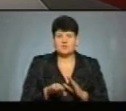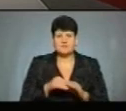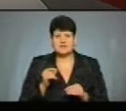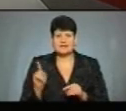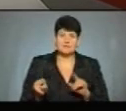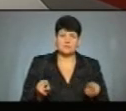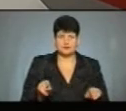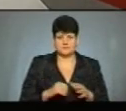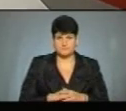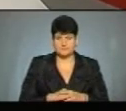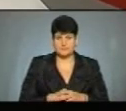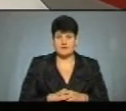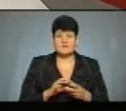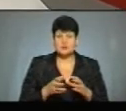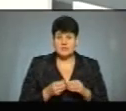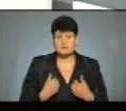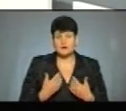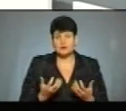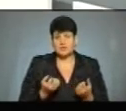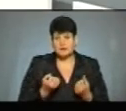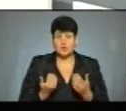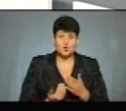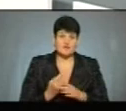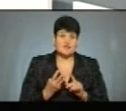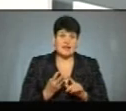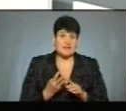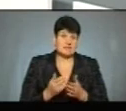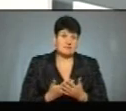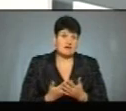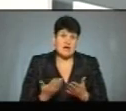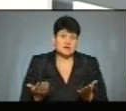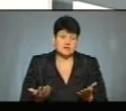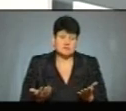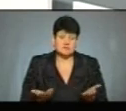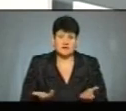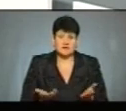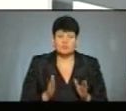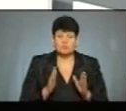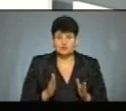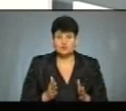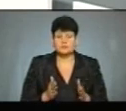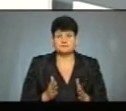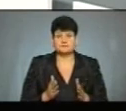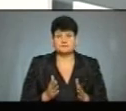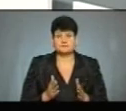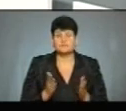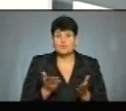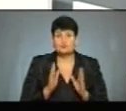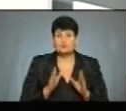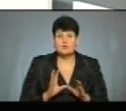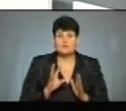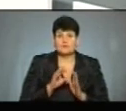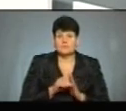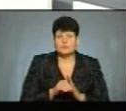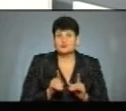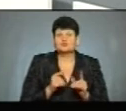або тим варіантом. В результаті ми отримуємо якийсь новий третій варіант, який буде в якому буде запропоновано щось